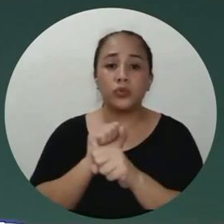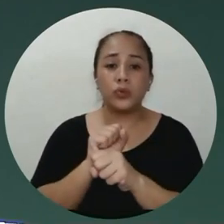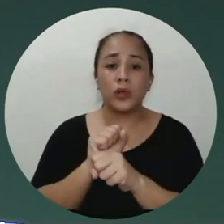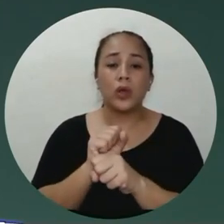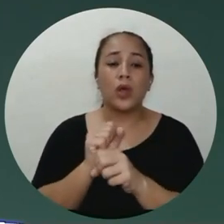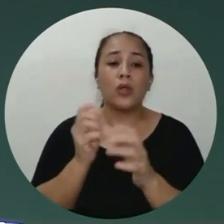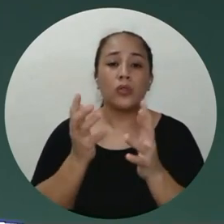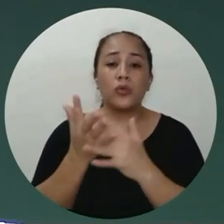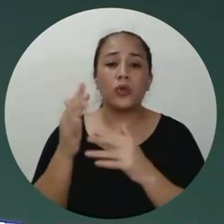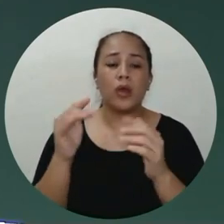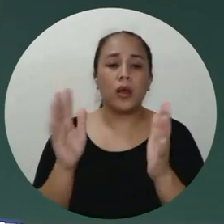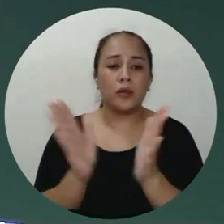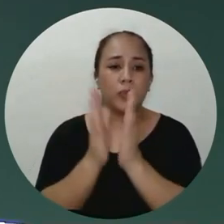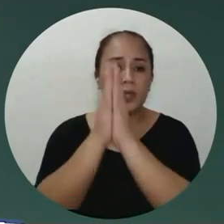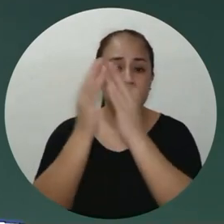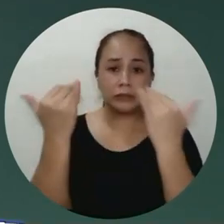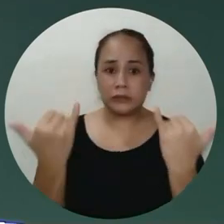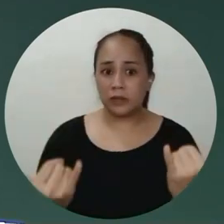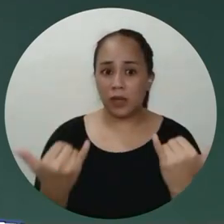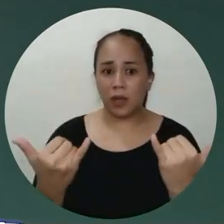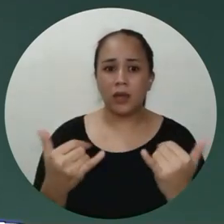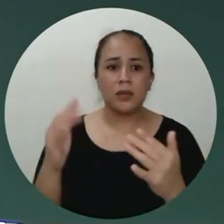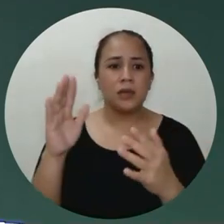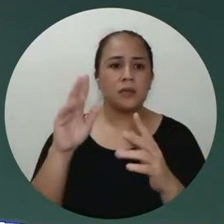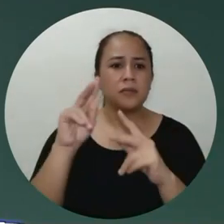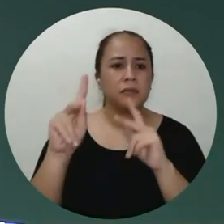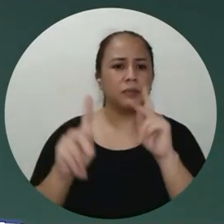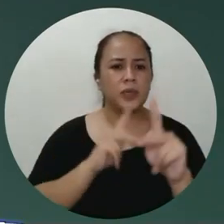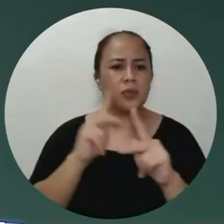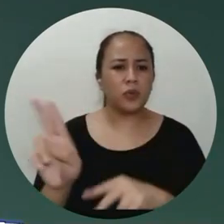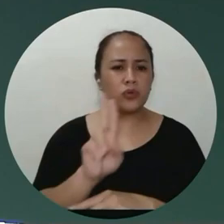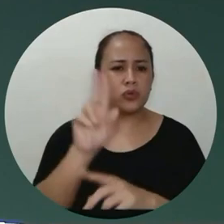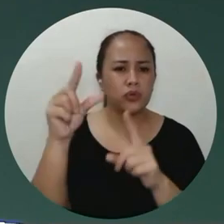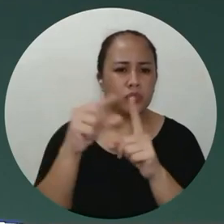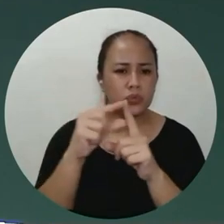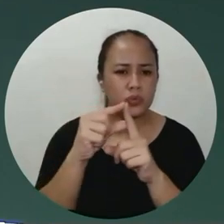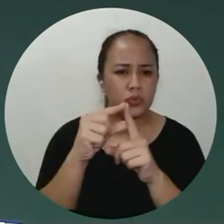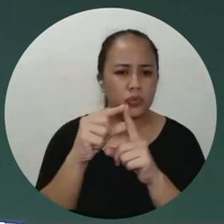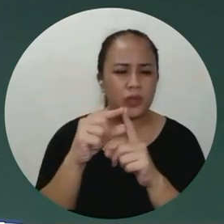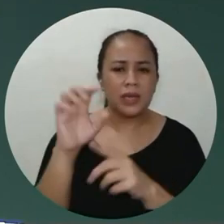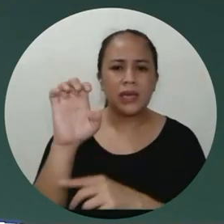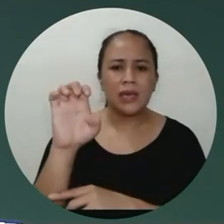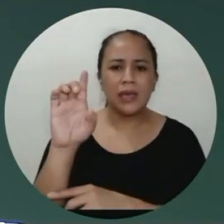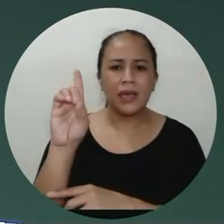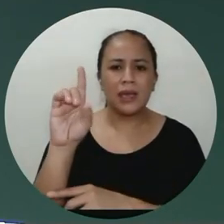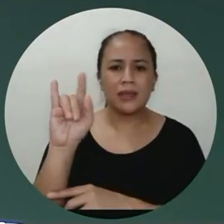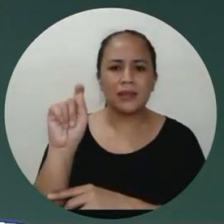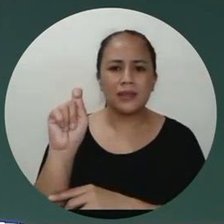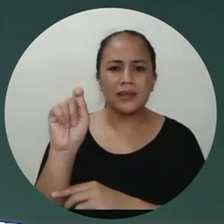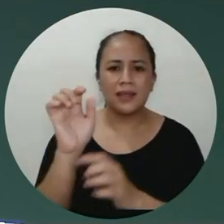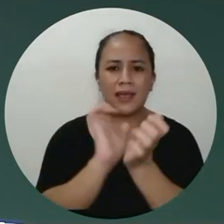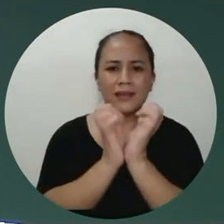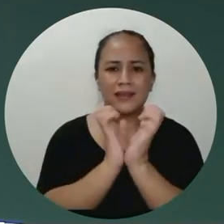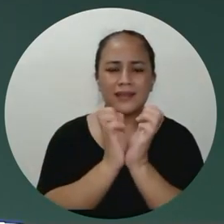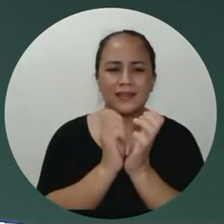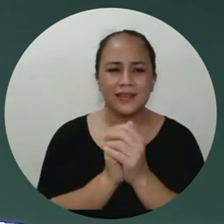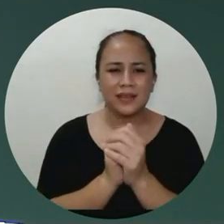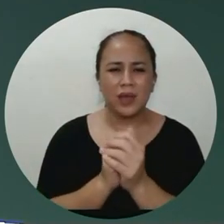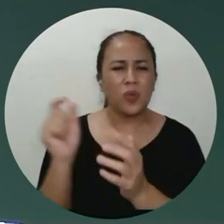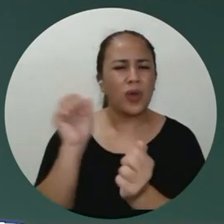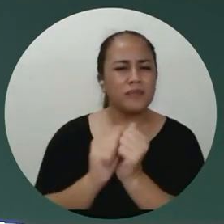And these days we people use the word 복음 편집 그랬어요. Edit and we have said the gospel. 이게 무슨 말이에요? Edit. What does this mean?